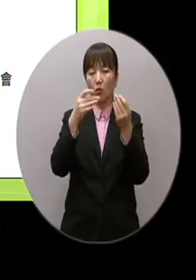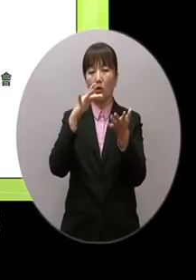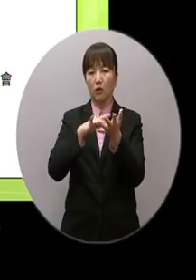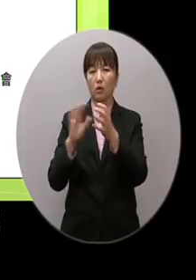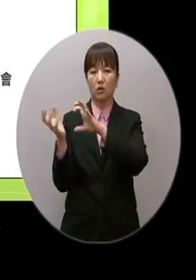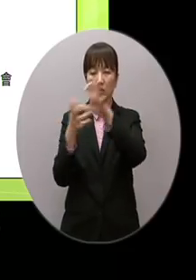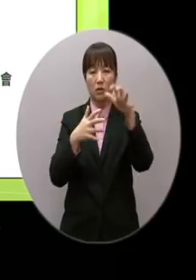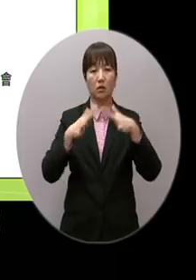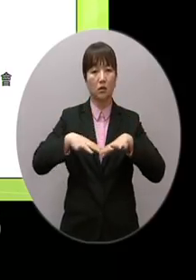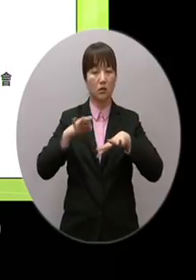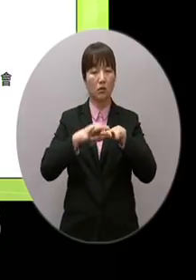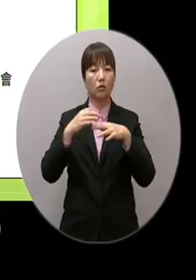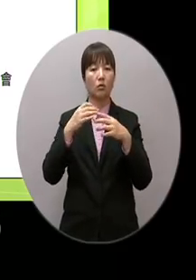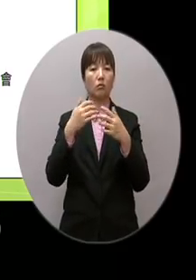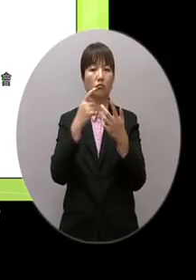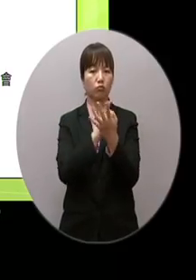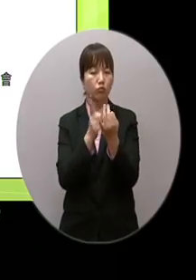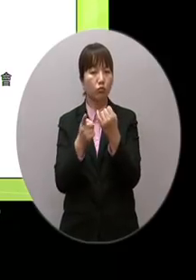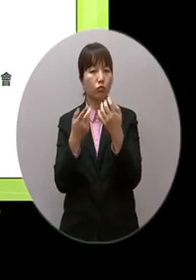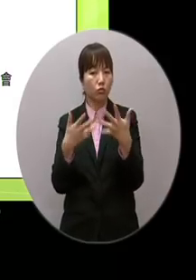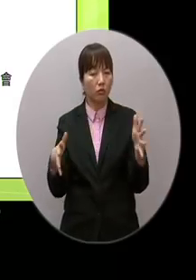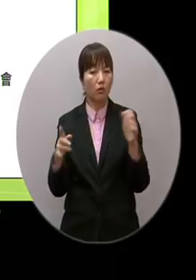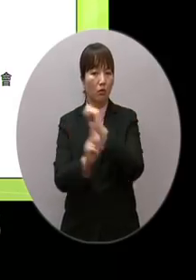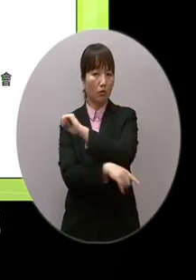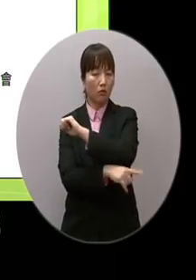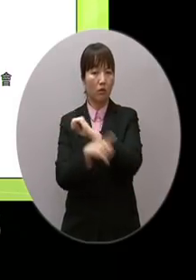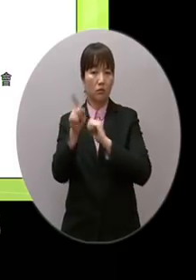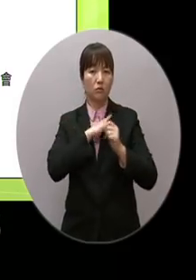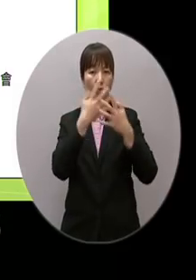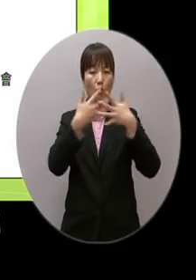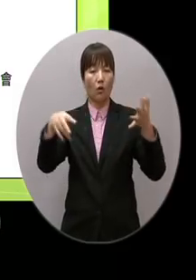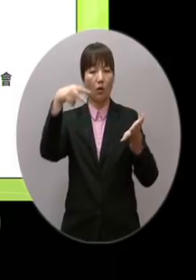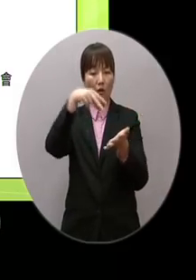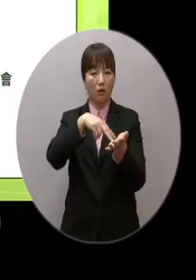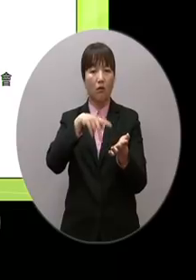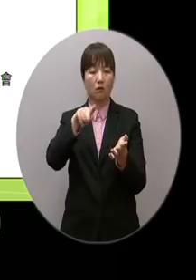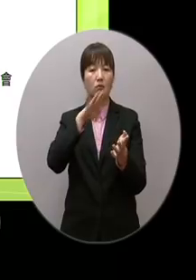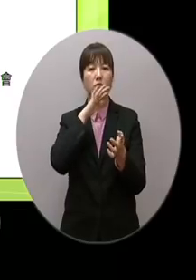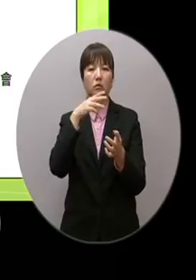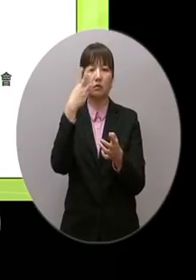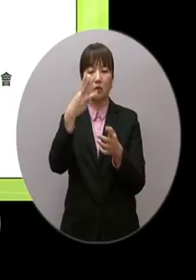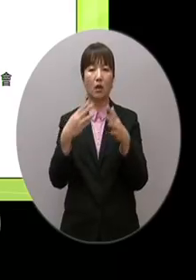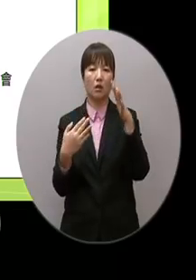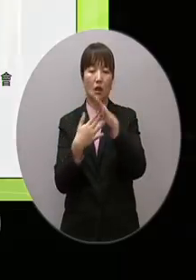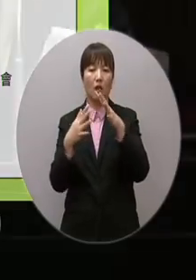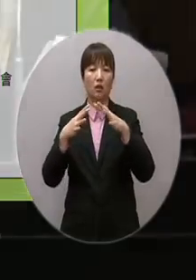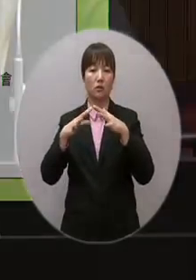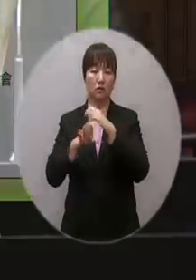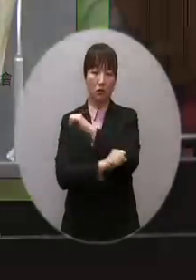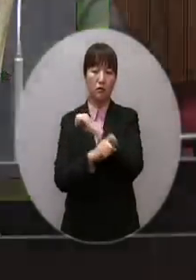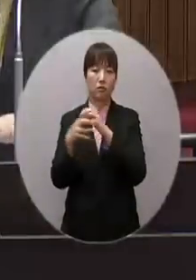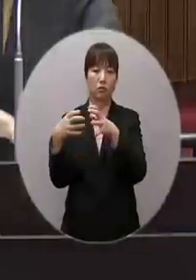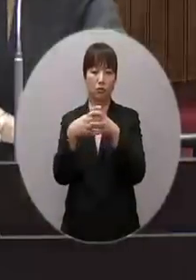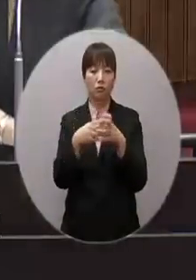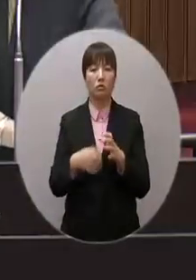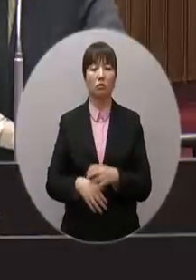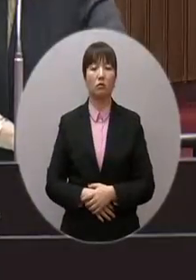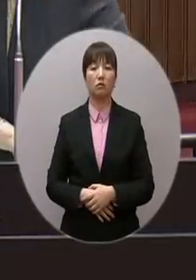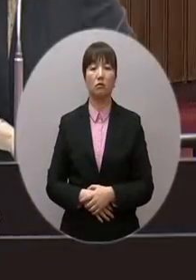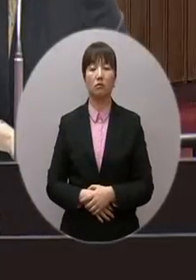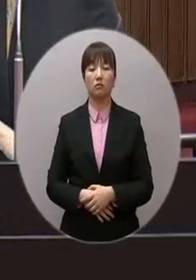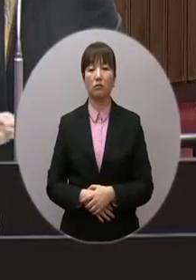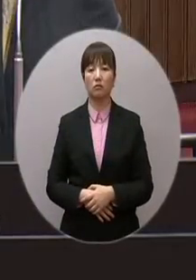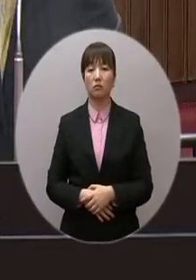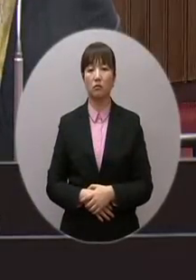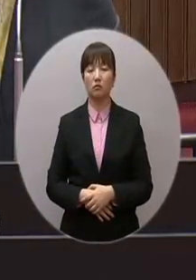世界基金会，好等等。可是他最后他们在他们自己网站都写说，印度是三达基的这个团体了。好，那